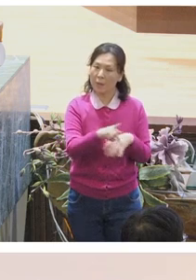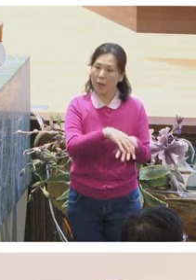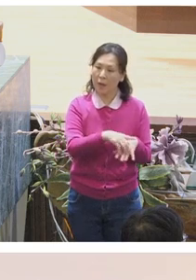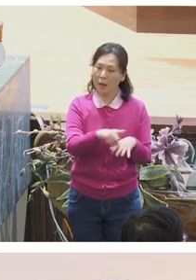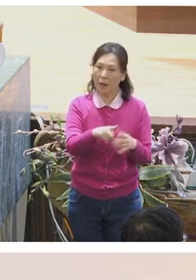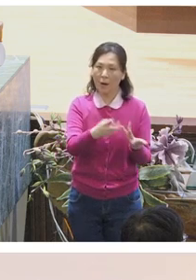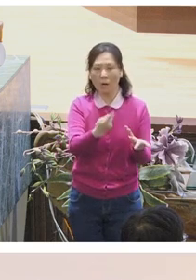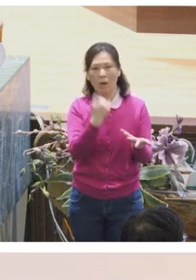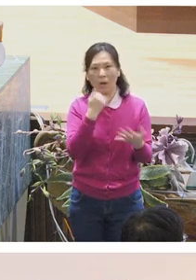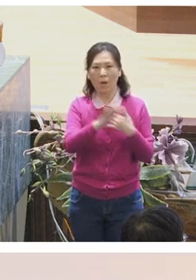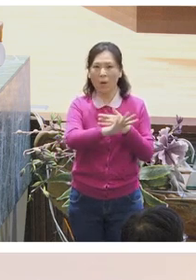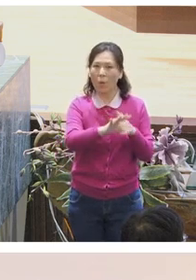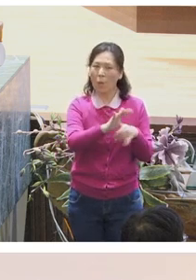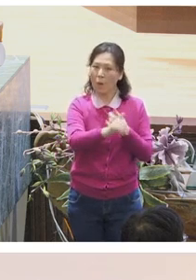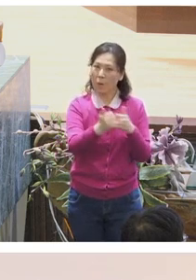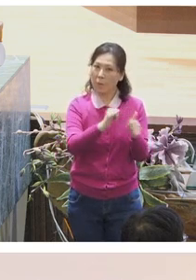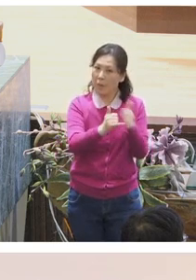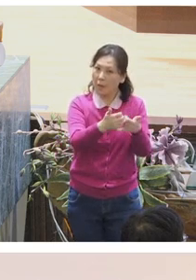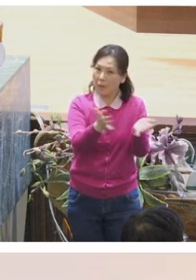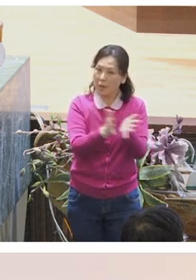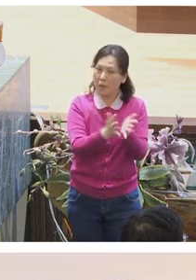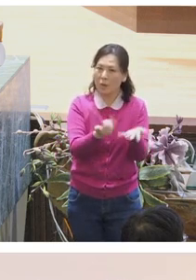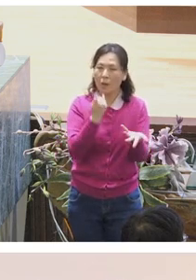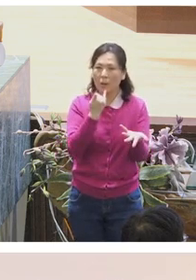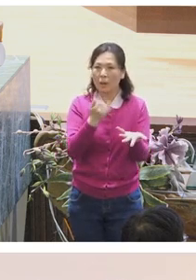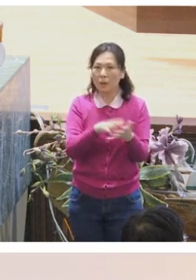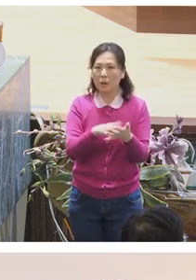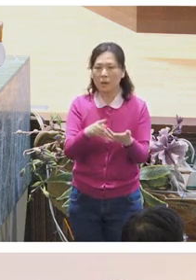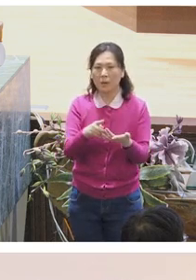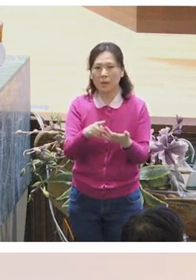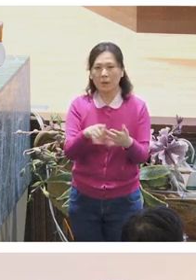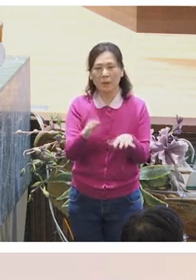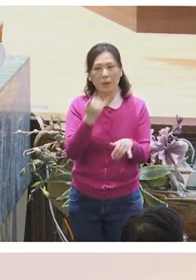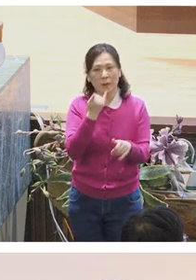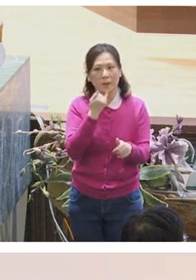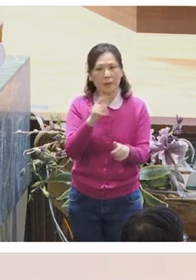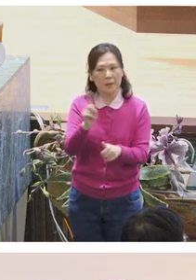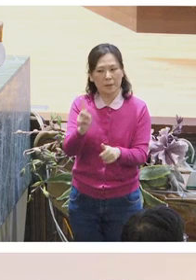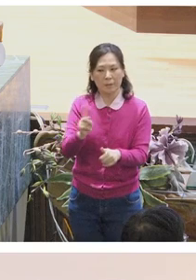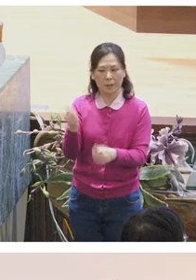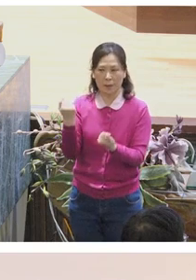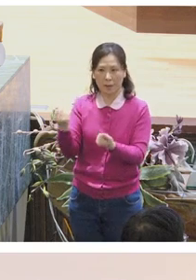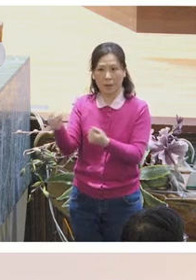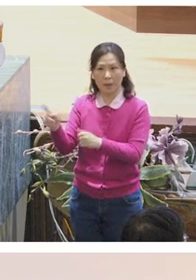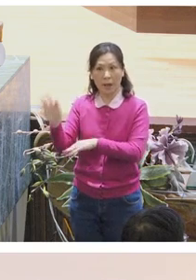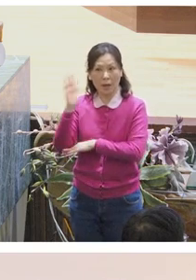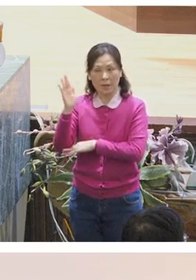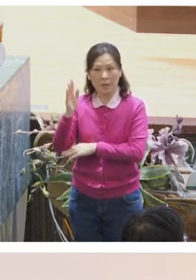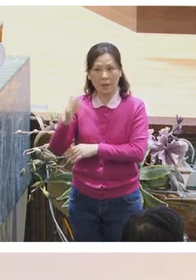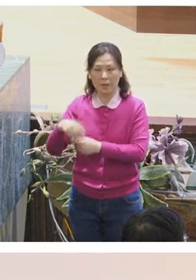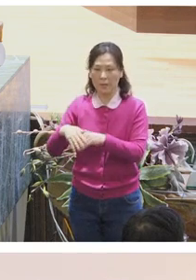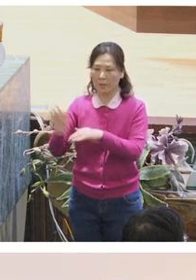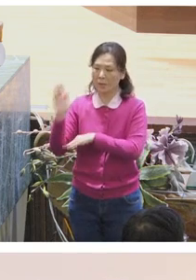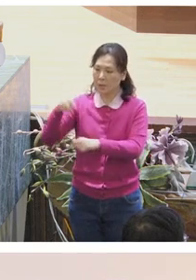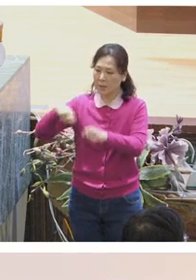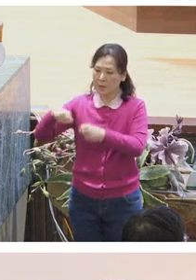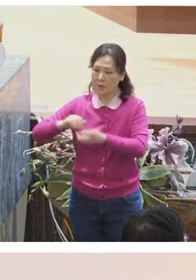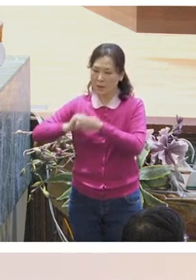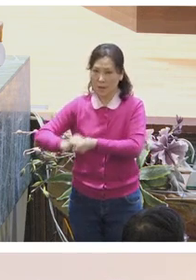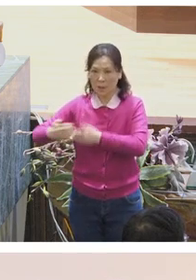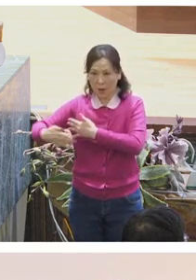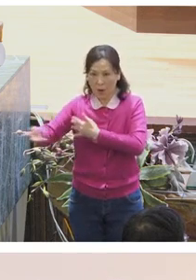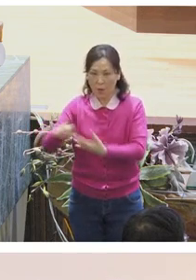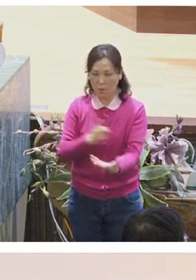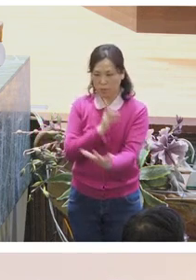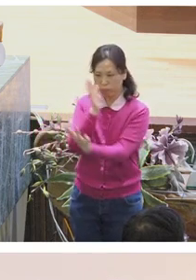透过这样子的一个其他的声音可以怎么样在政府政策制定的过程中就进